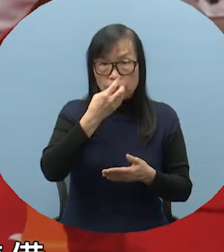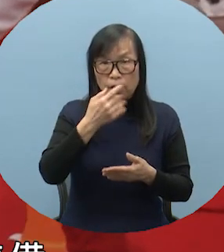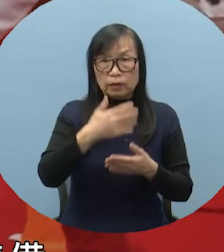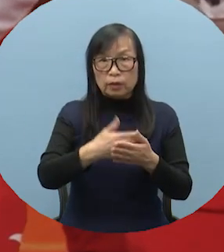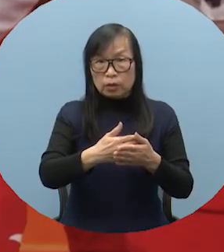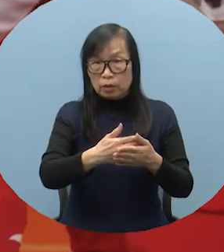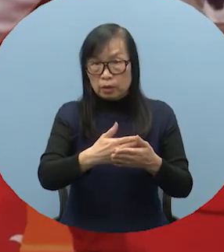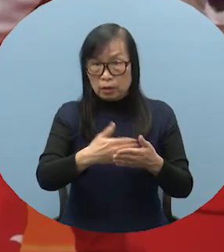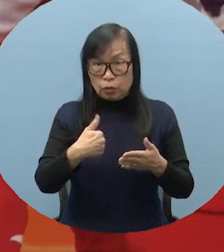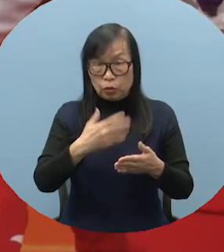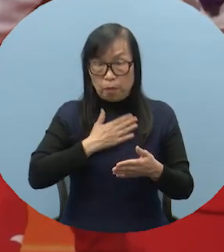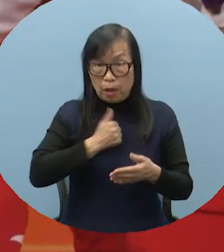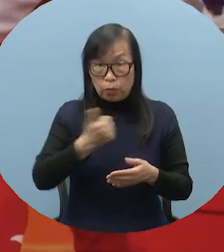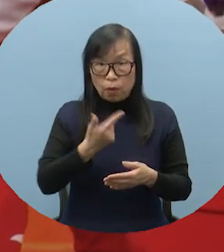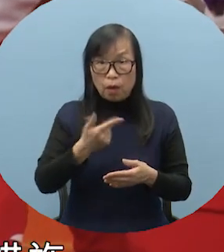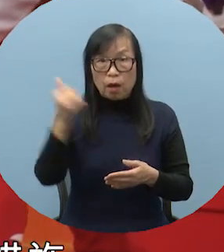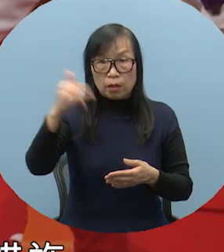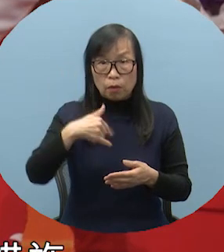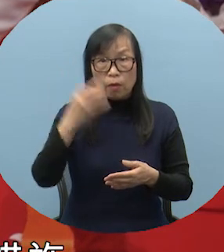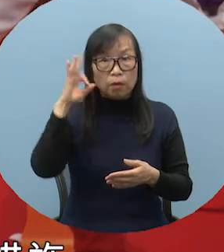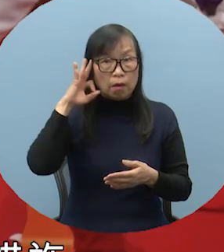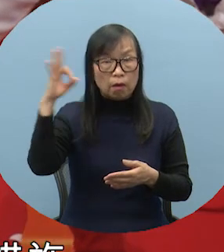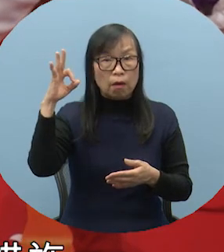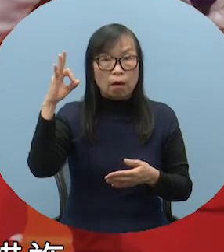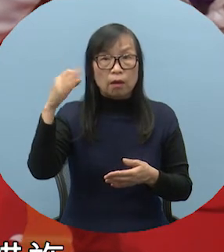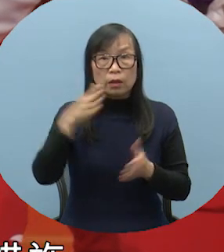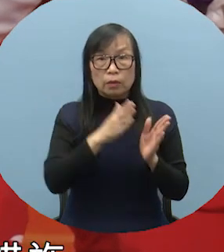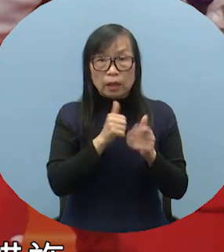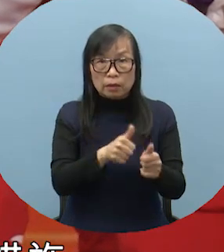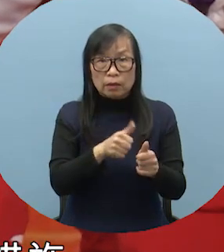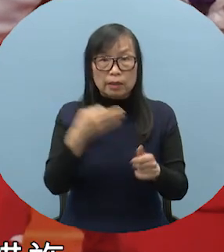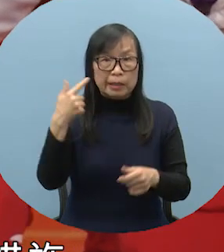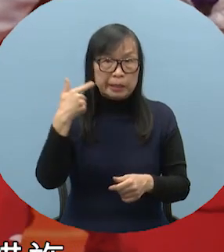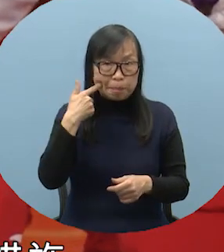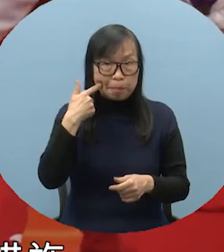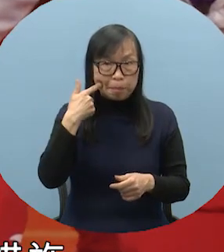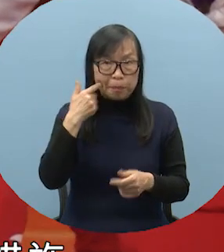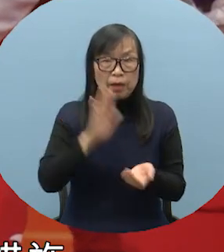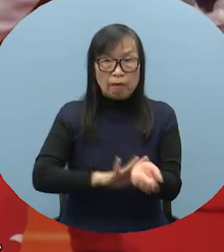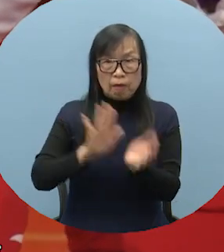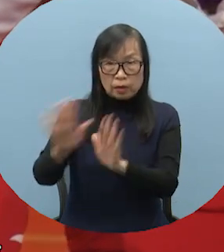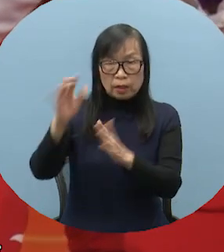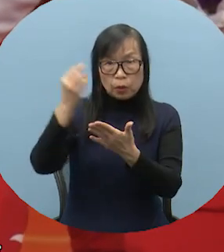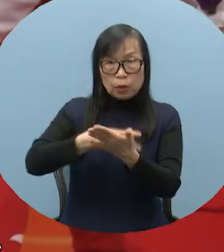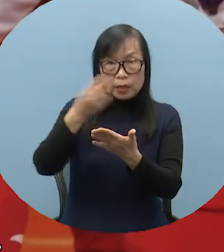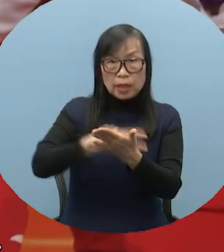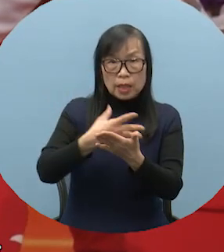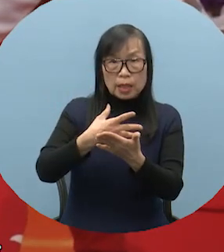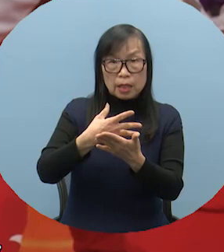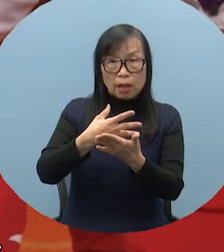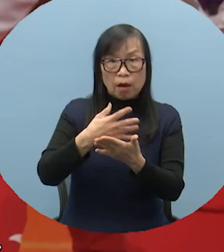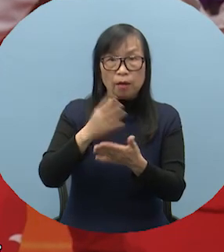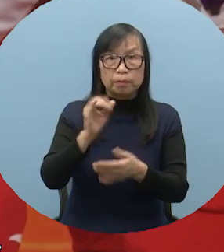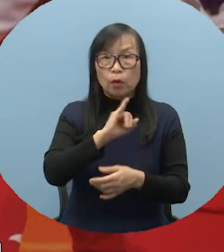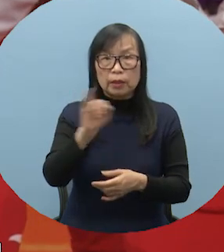准备，来到香港这三日要按住非常严格的防疫的措施，甚至不可以好